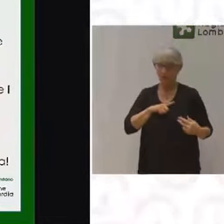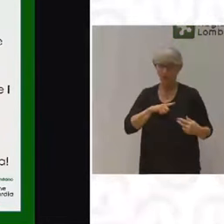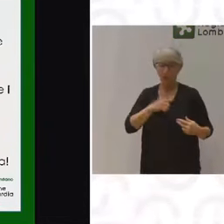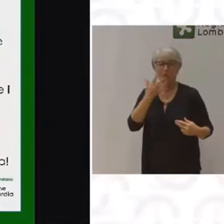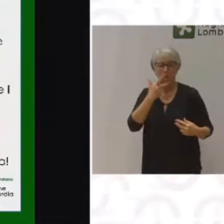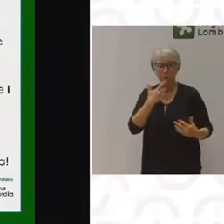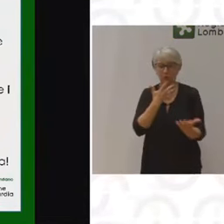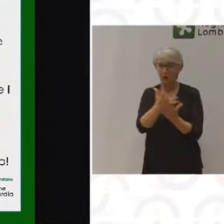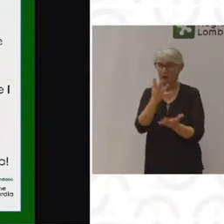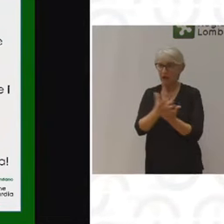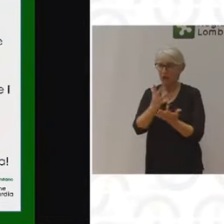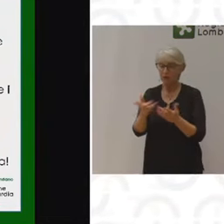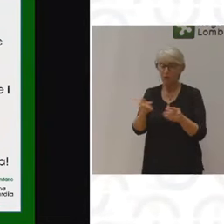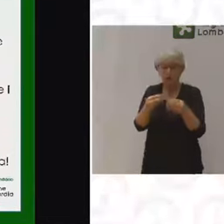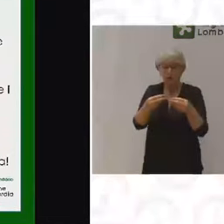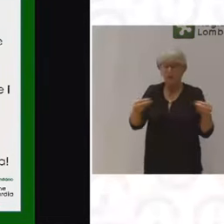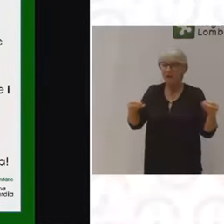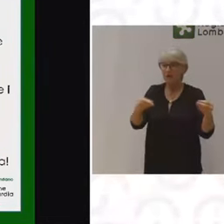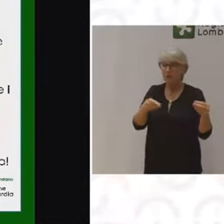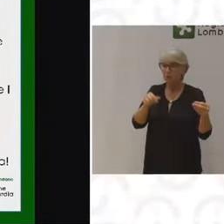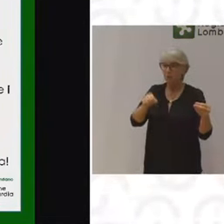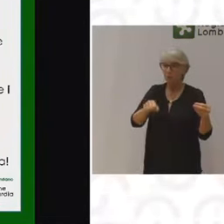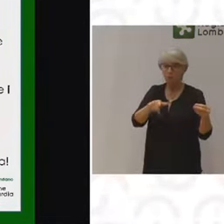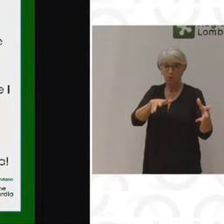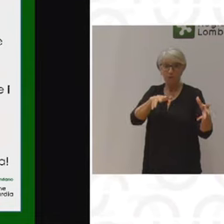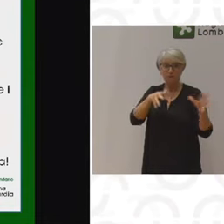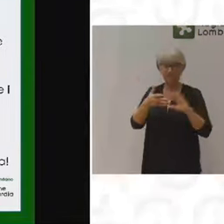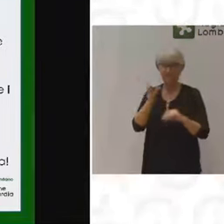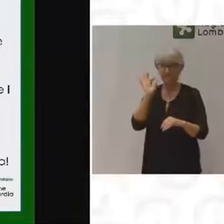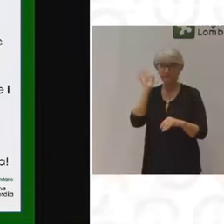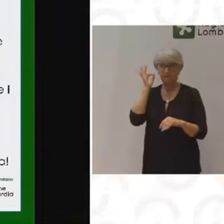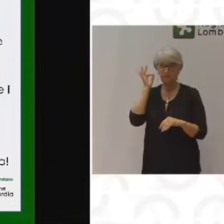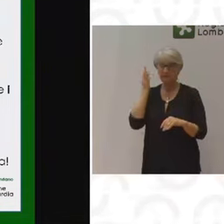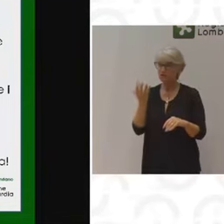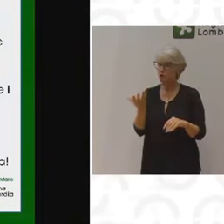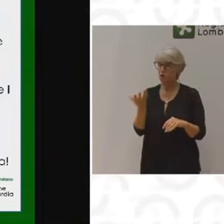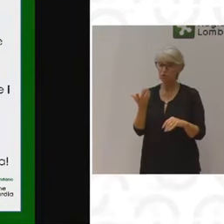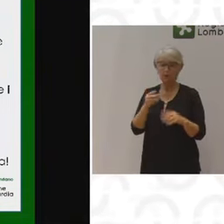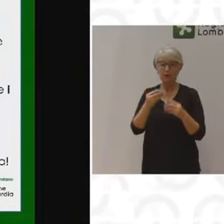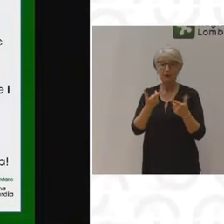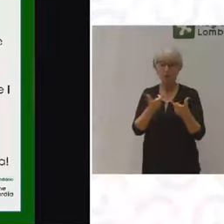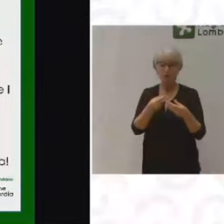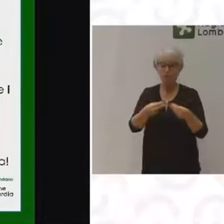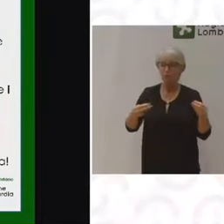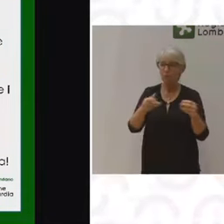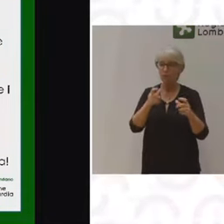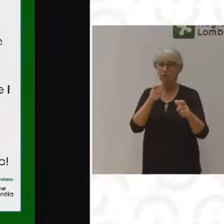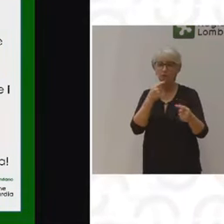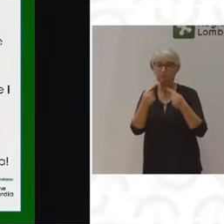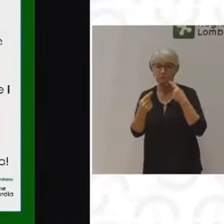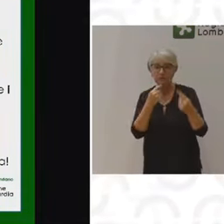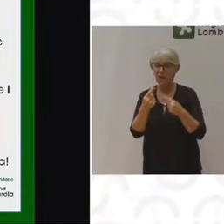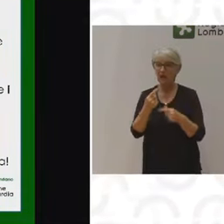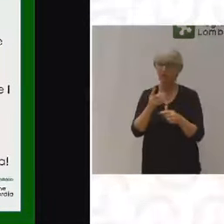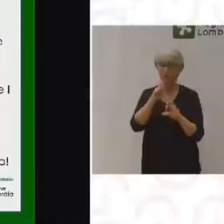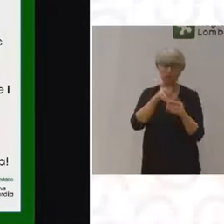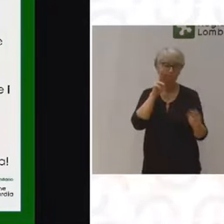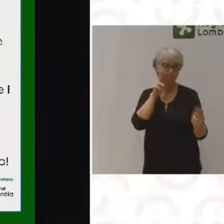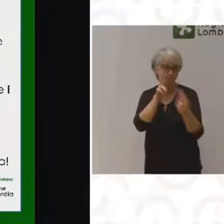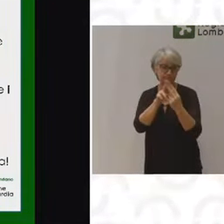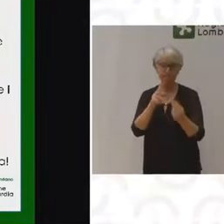raccontarla. È un materiale che pensiamo che possa diventare prezioso come strumento di dialogo nell'associazione familiare, nell'incontro